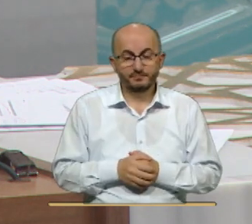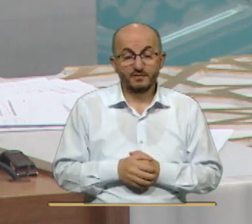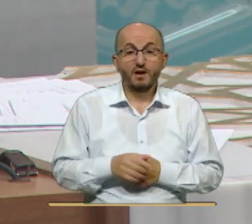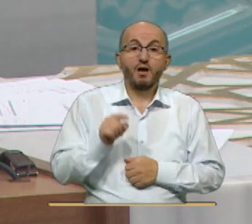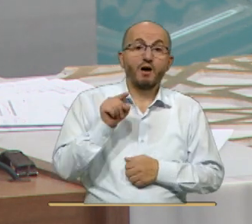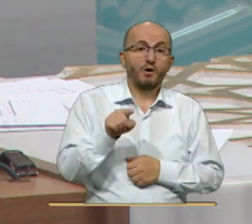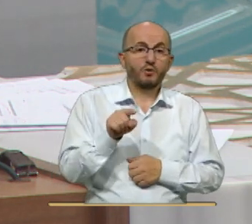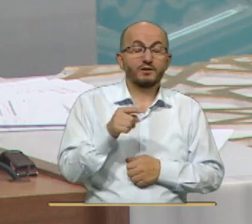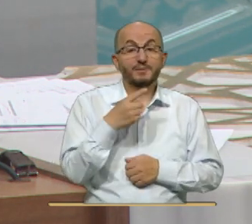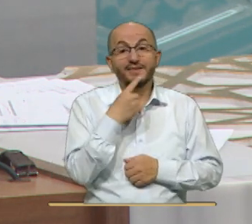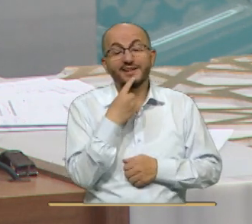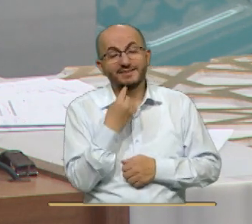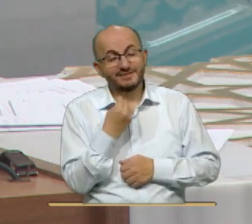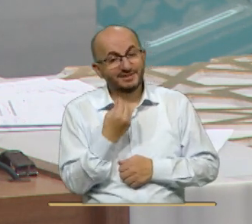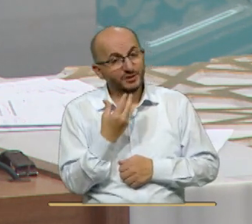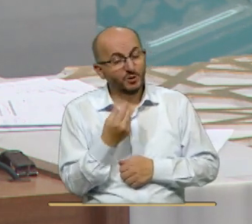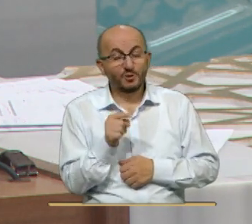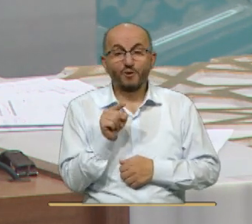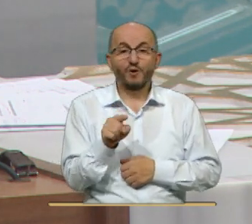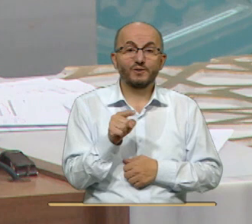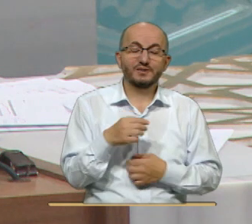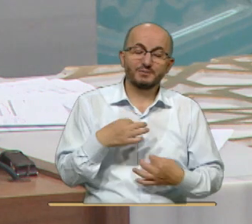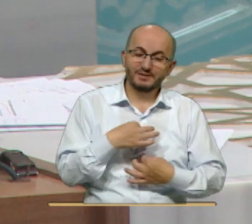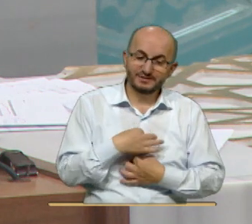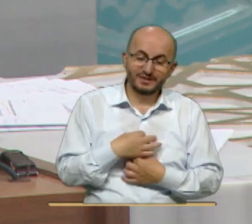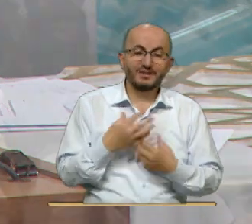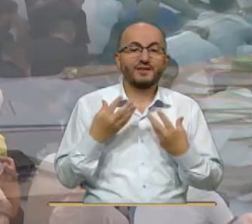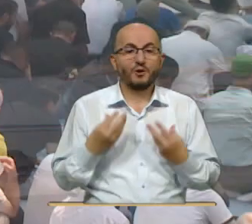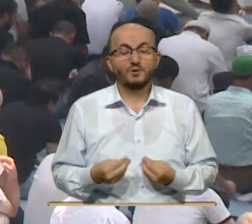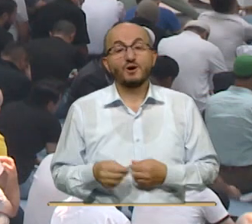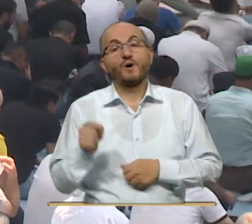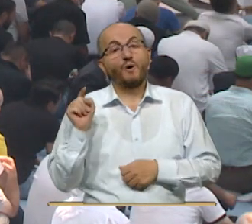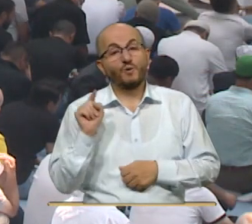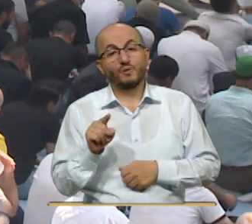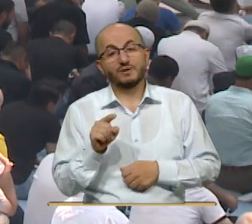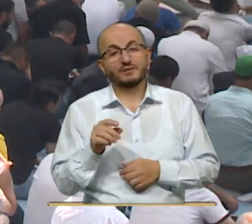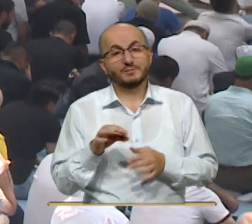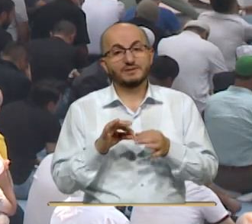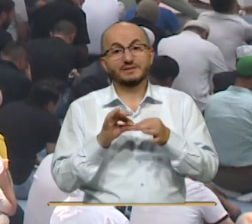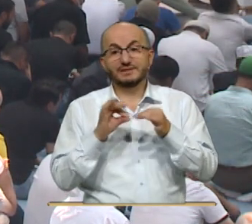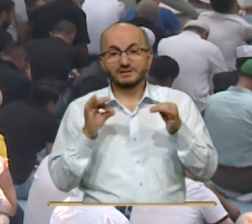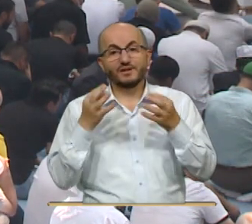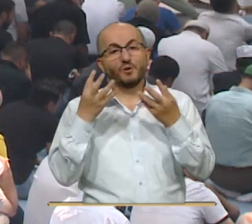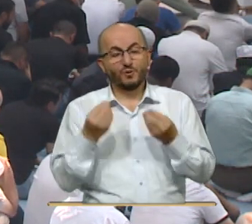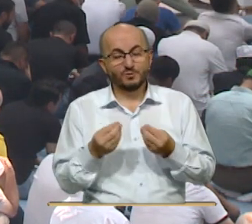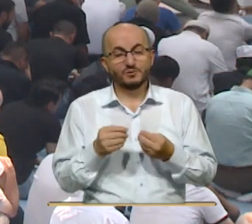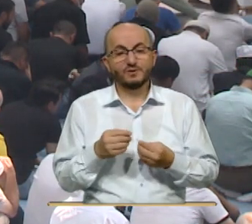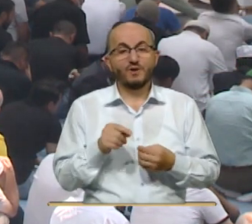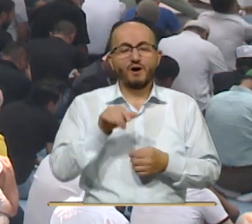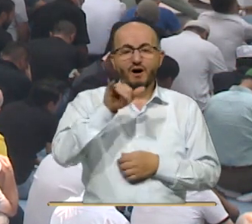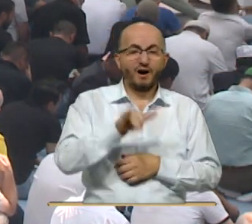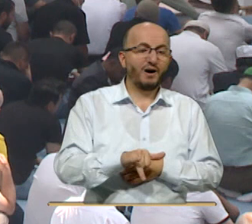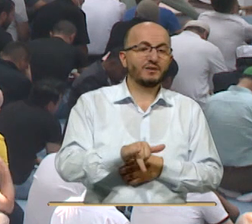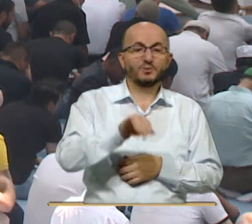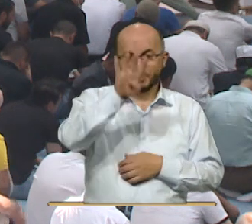Orada bir letafet olur. Orada bir nezaket olur. Orada bir incelik olur. Orada hak,